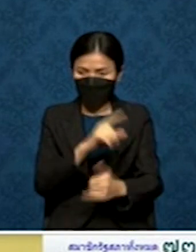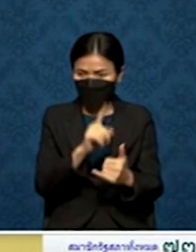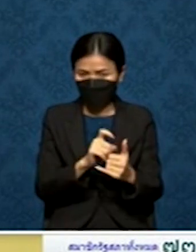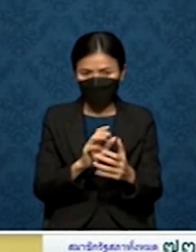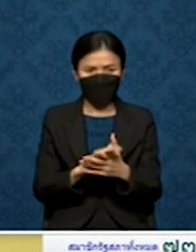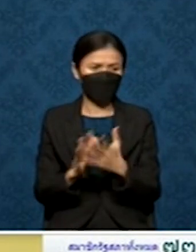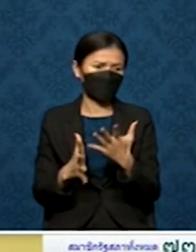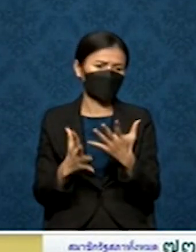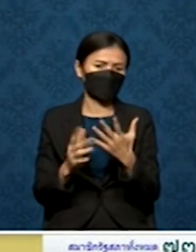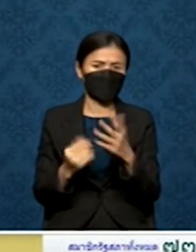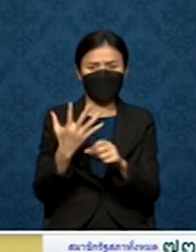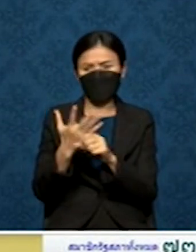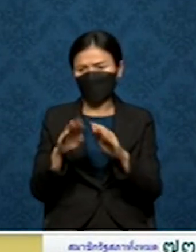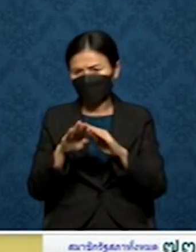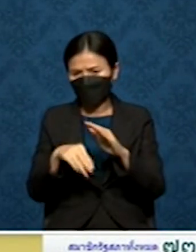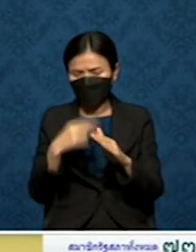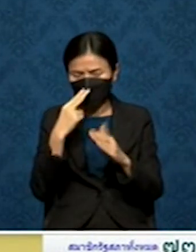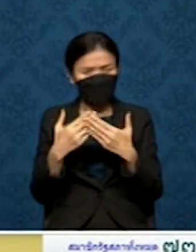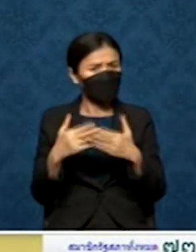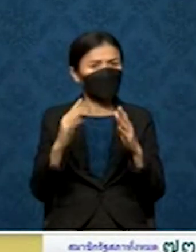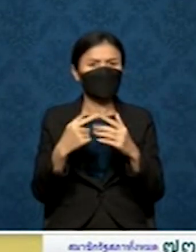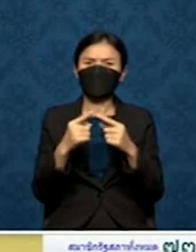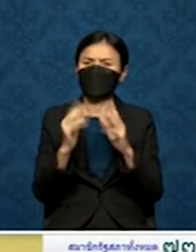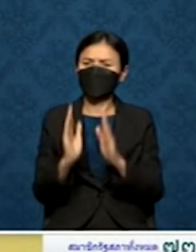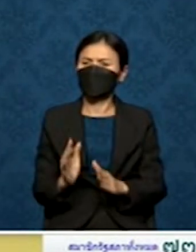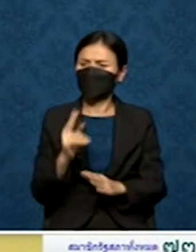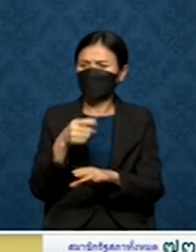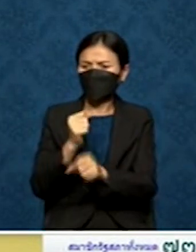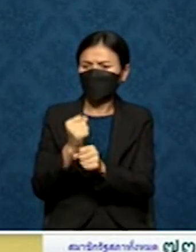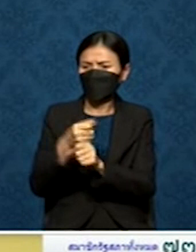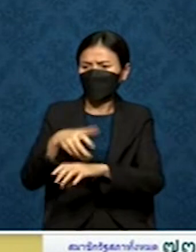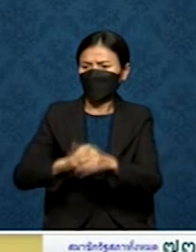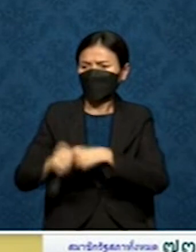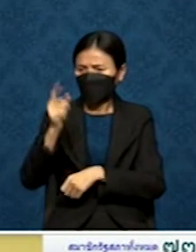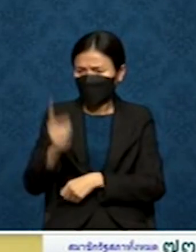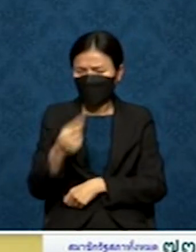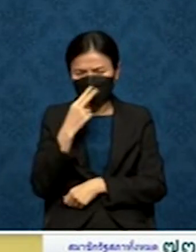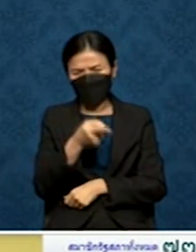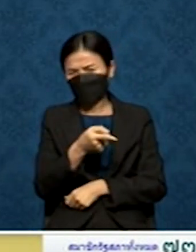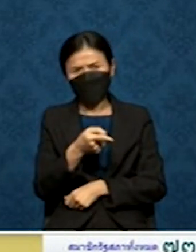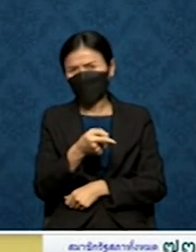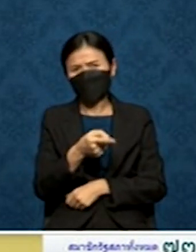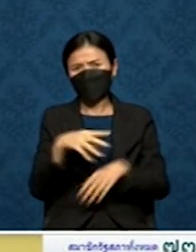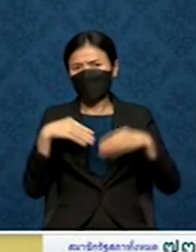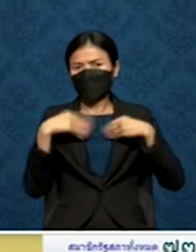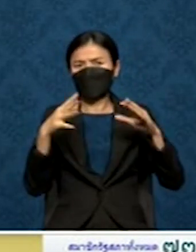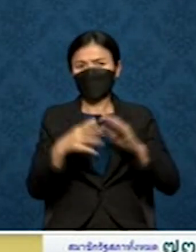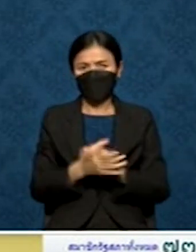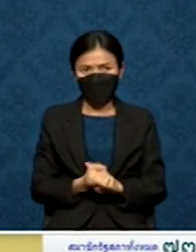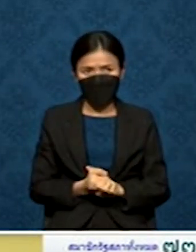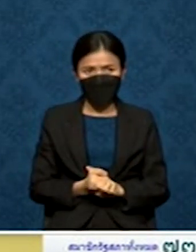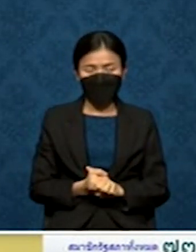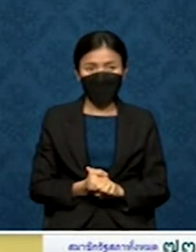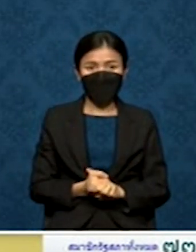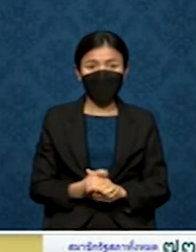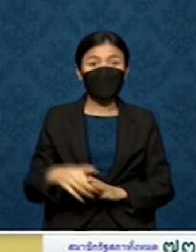อันนี้ก็ลองดูแล้วกันนะแต่ผมฟังจากผู้ปฏิบัติเขาไม่ค่อยจะเห็นด้วยหรอกครับขออนุญาตศาลเ